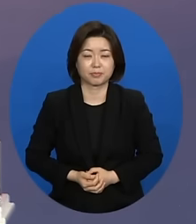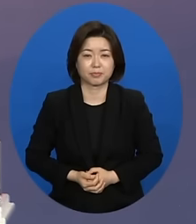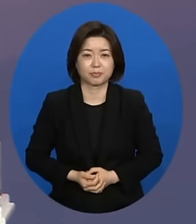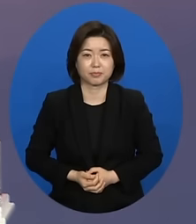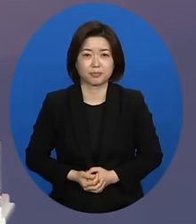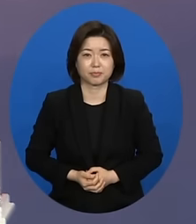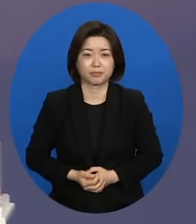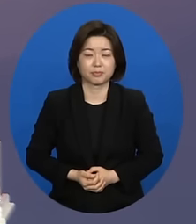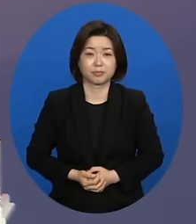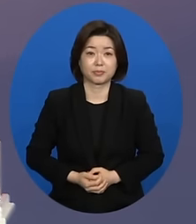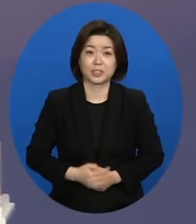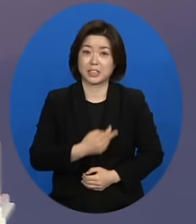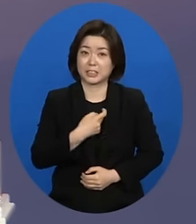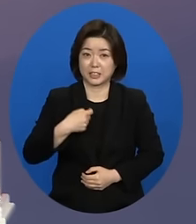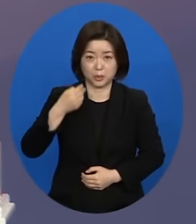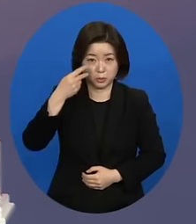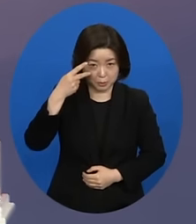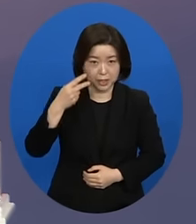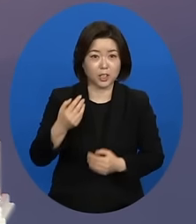사도 바울이